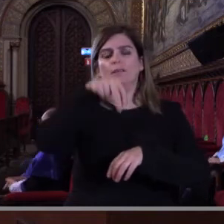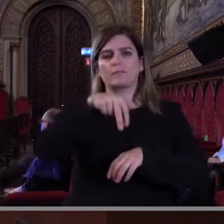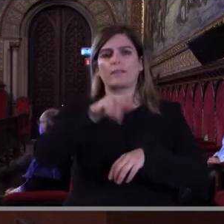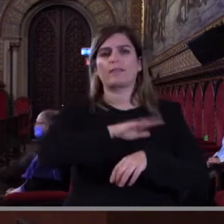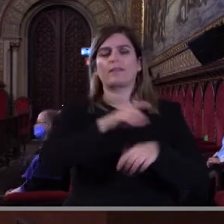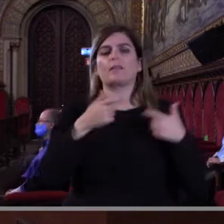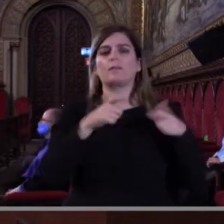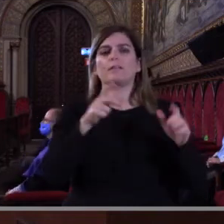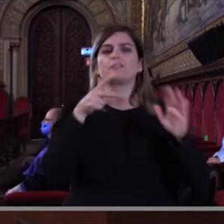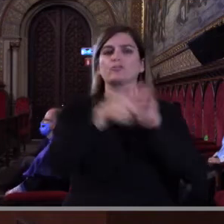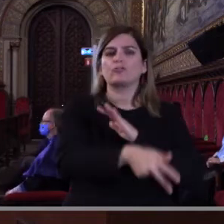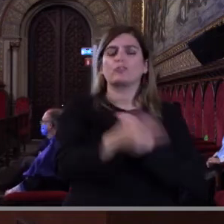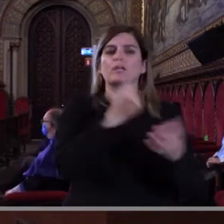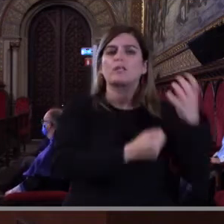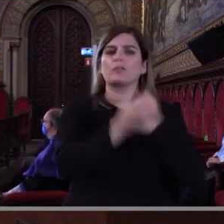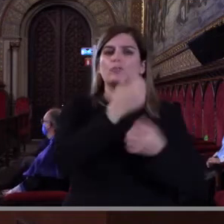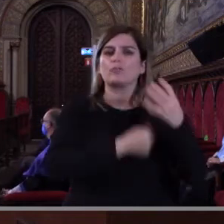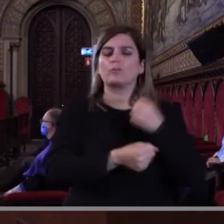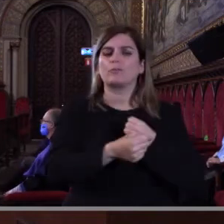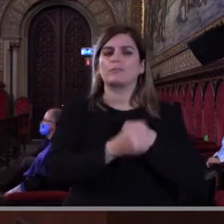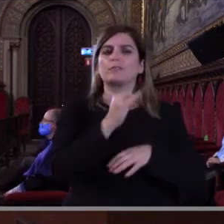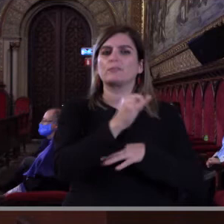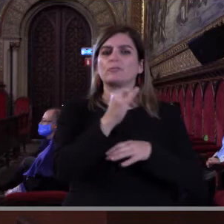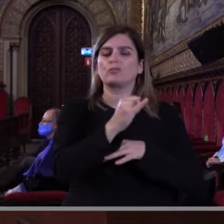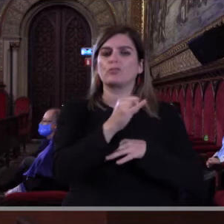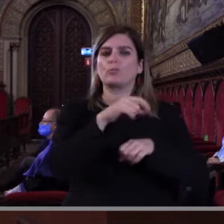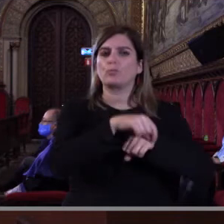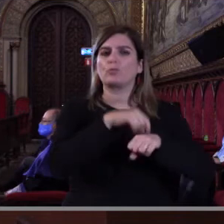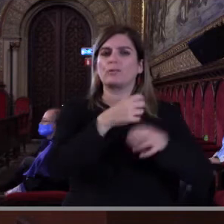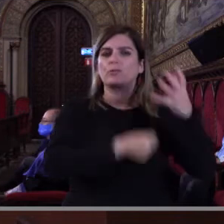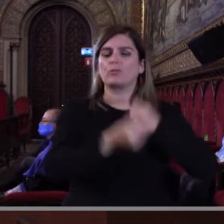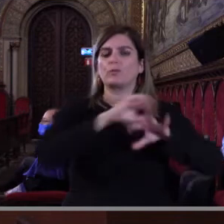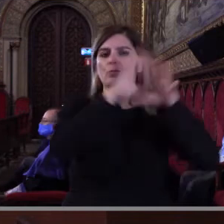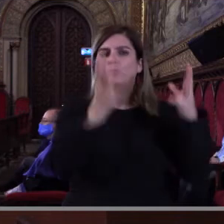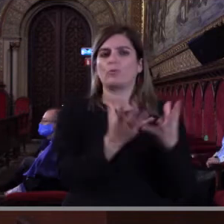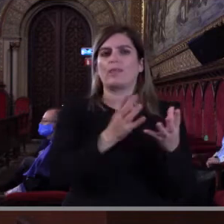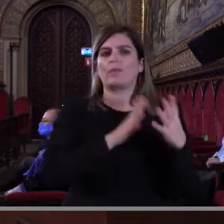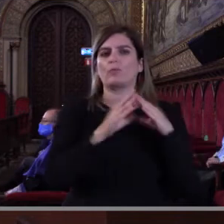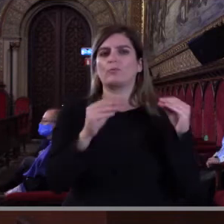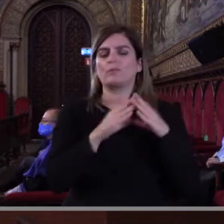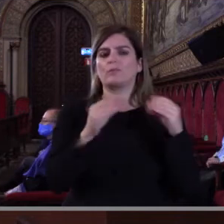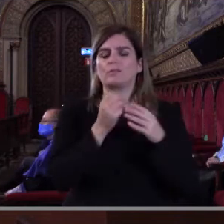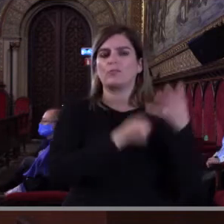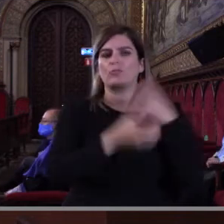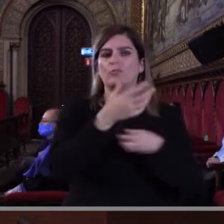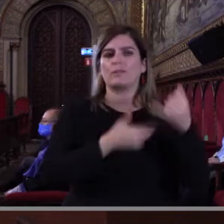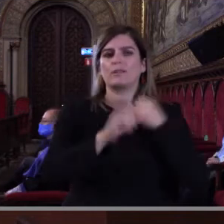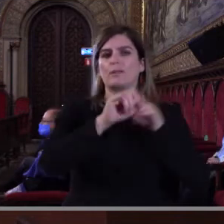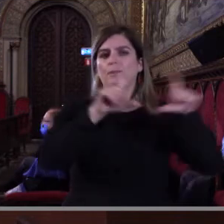del Departament d'Història Econòmica, Institucions i Política i Economia Mundial, de la Facultat d'Economia i